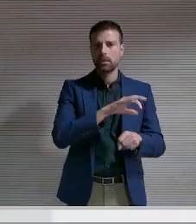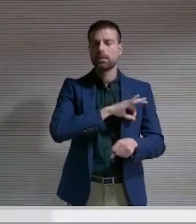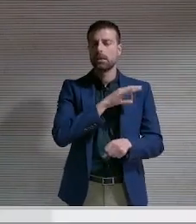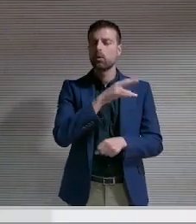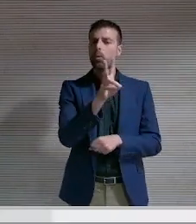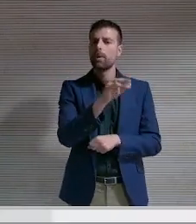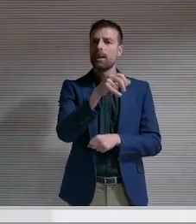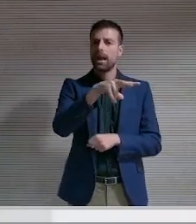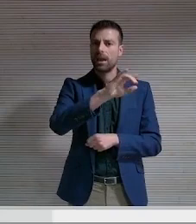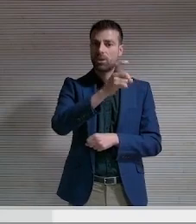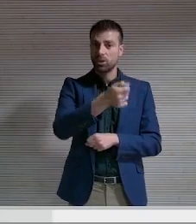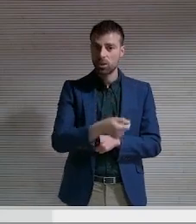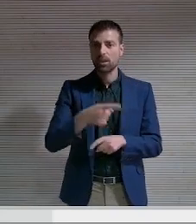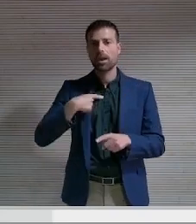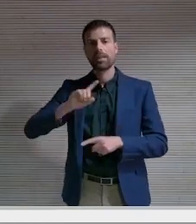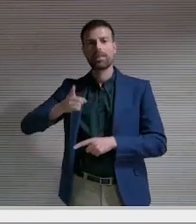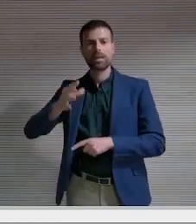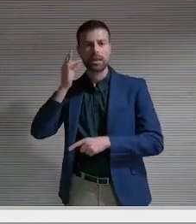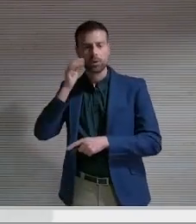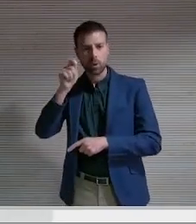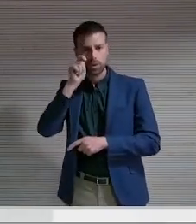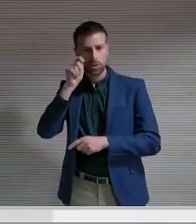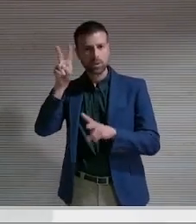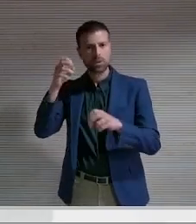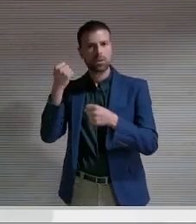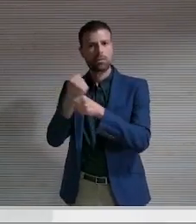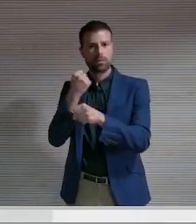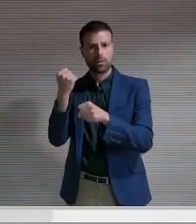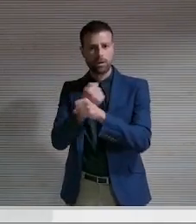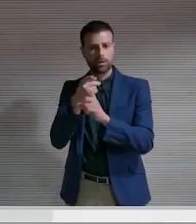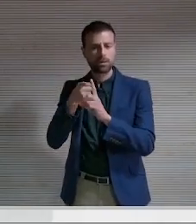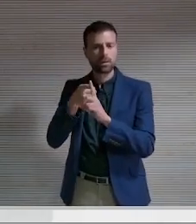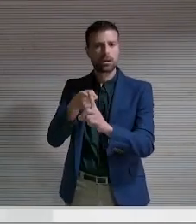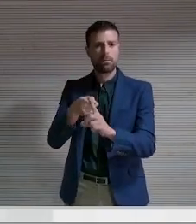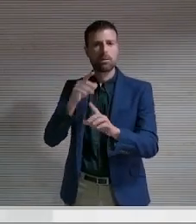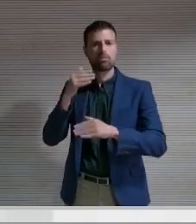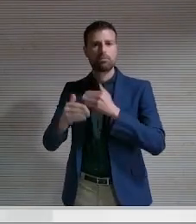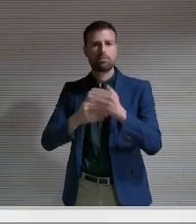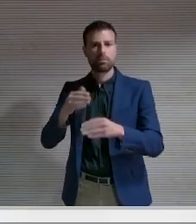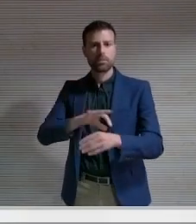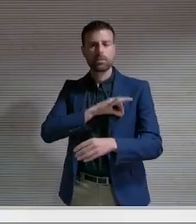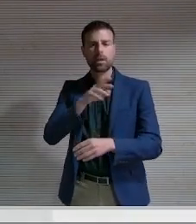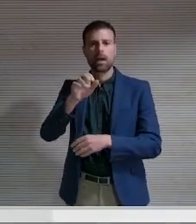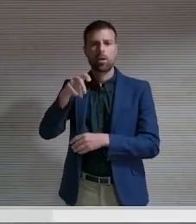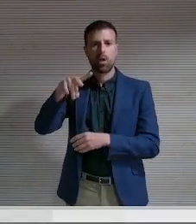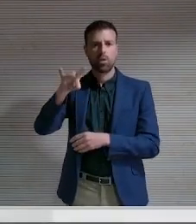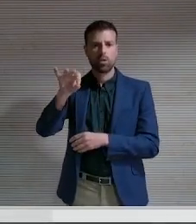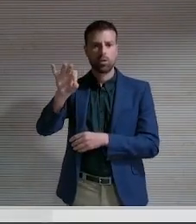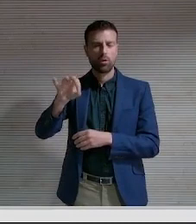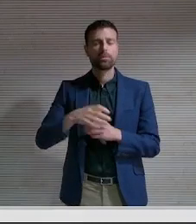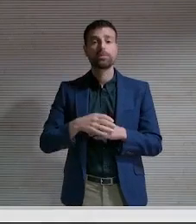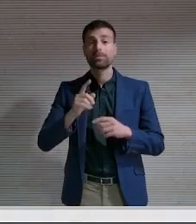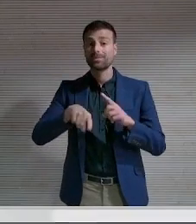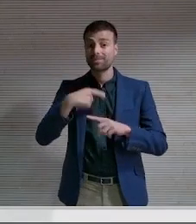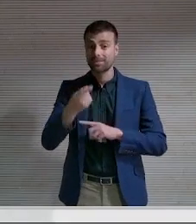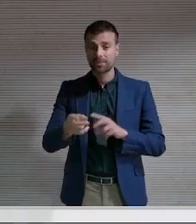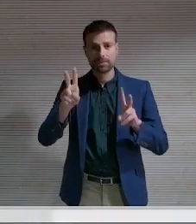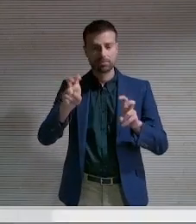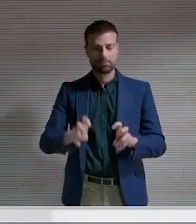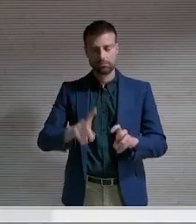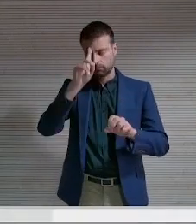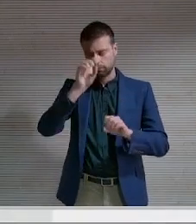de l'Observatori del Món del Treball i Model Productiu, la Manuela Redondo. Després,